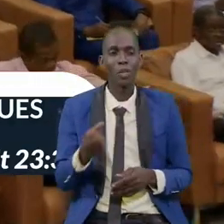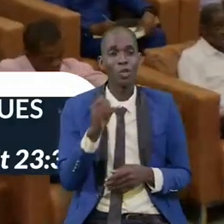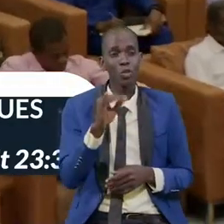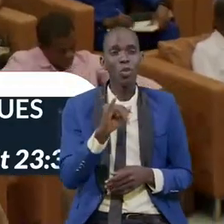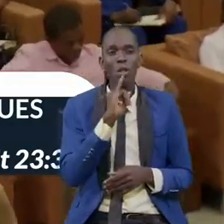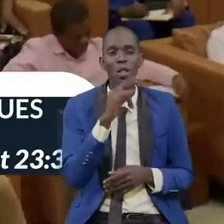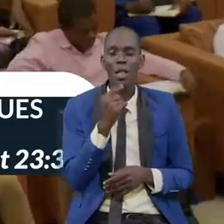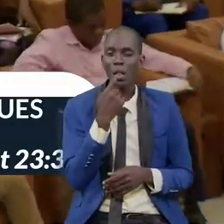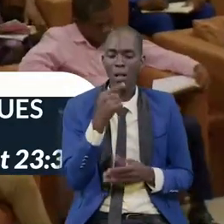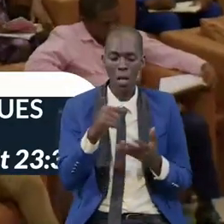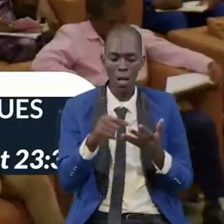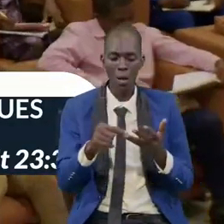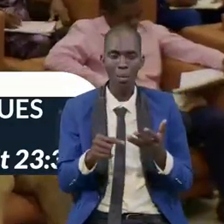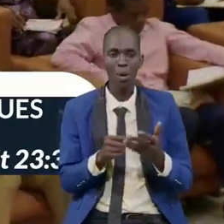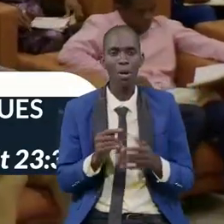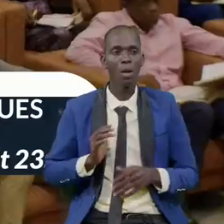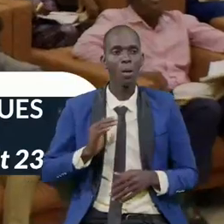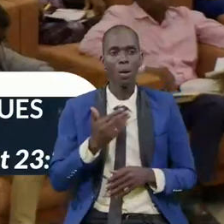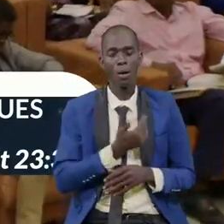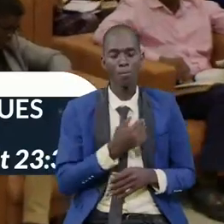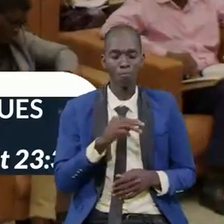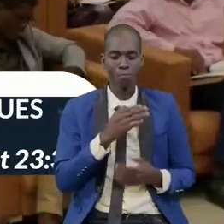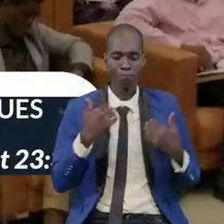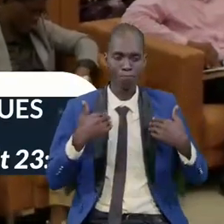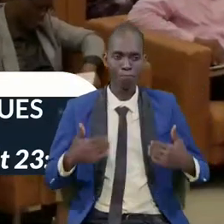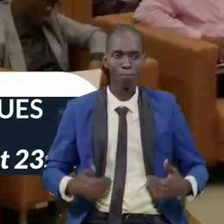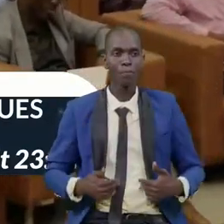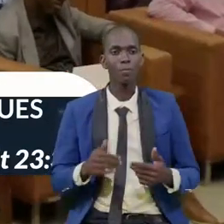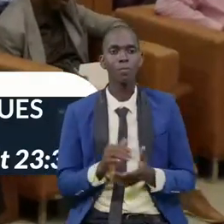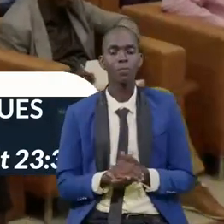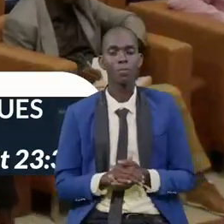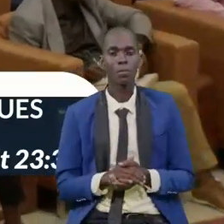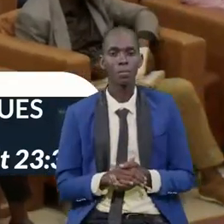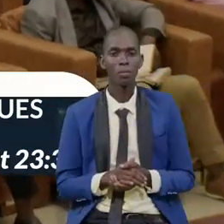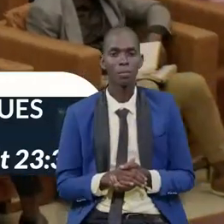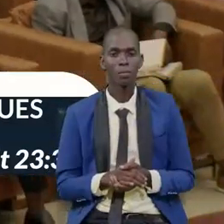l'iniquité. La langue est placée parmi nos membres,